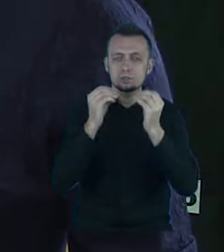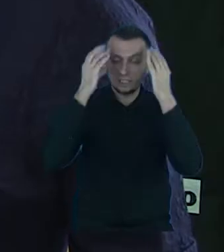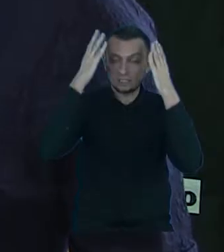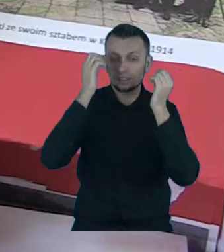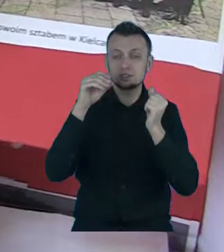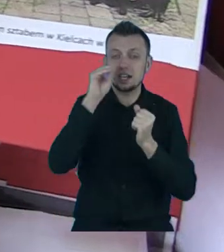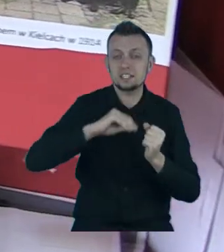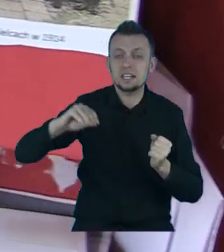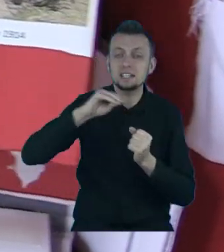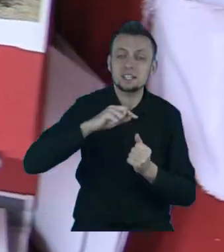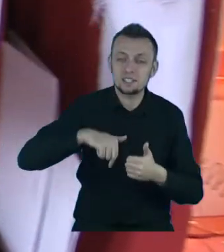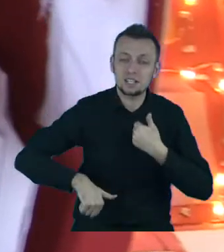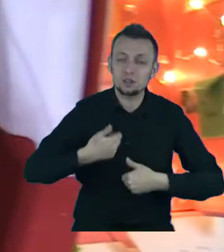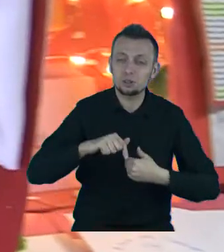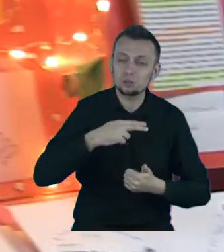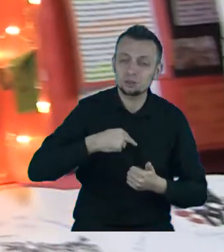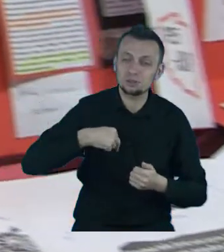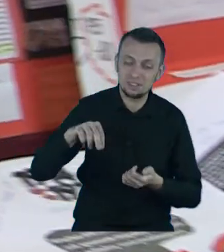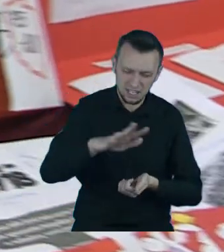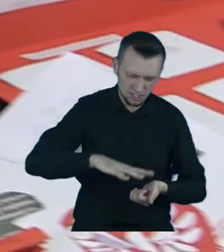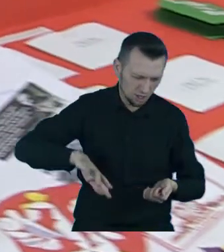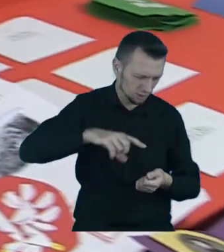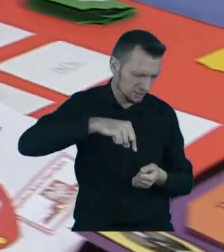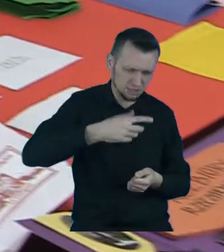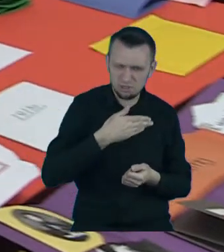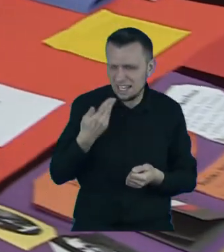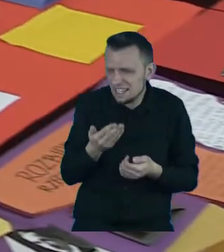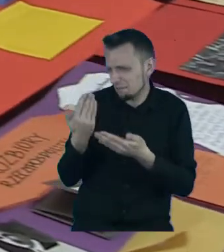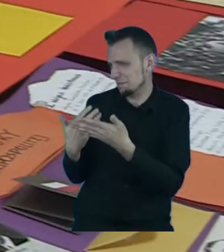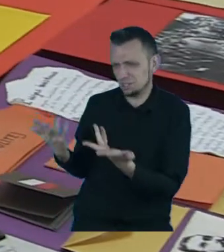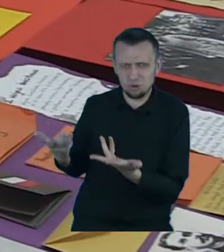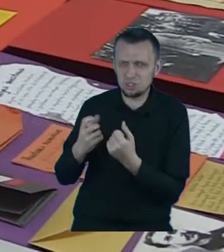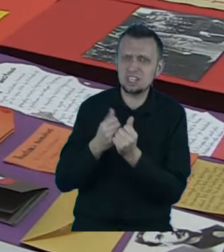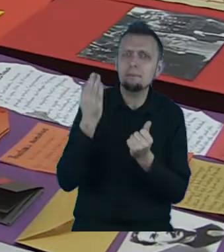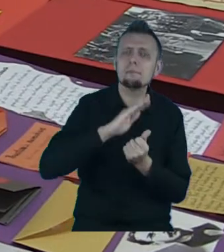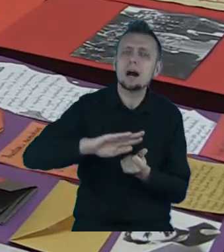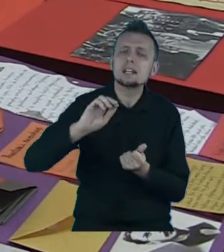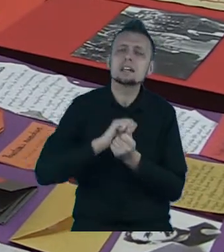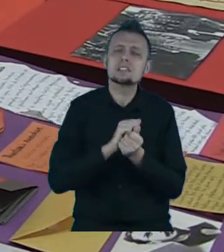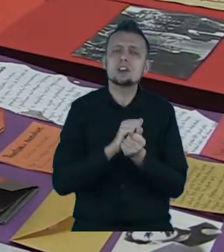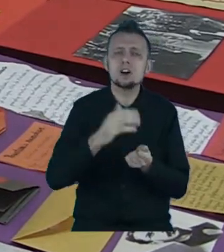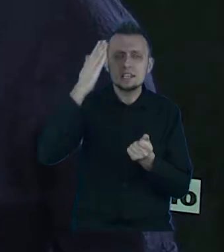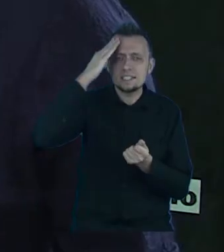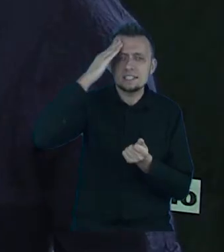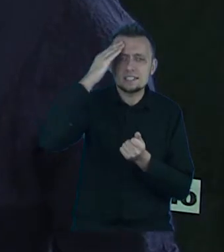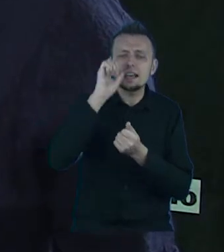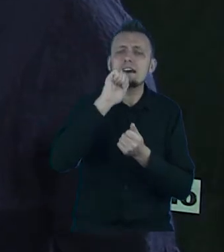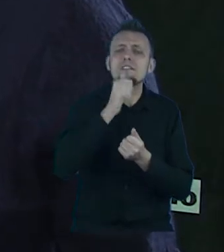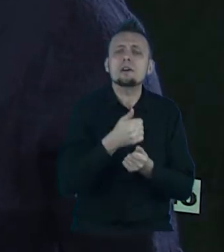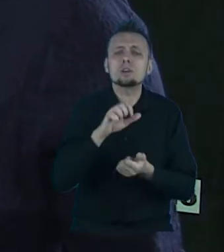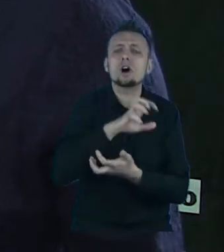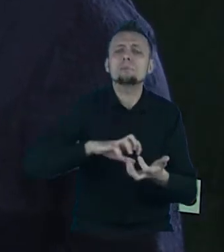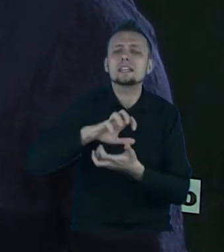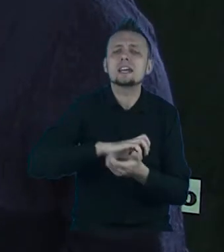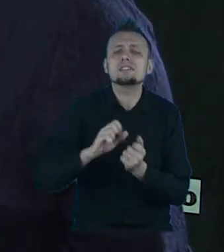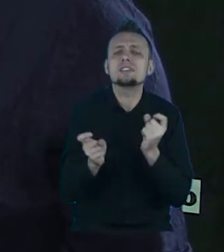naszej okolicy nikt nie robił. To forma bardzo modna w Europie, na świecie, w Polsce często stosowana w edukacji domowej. taka